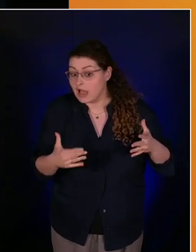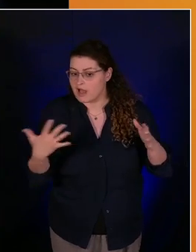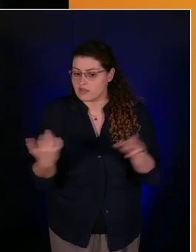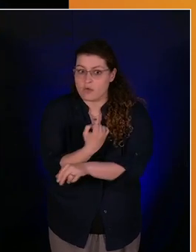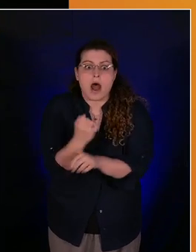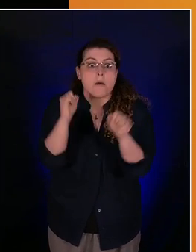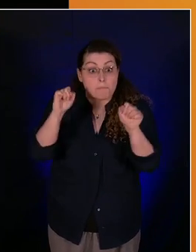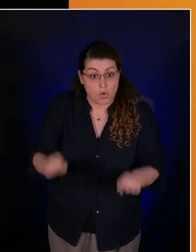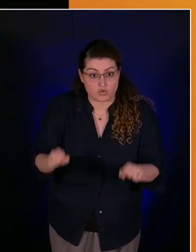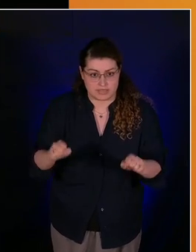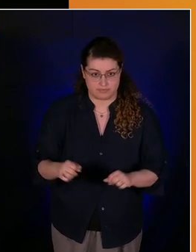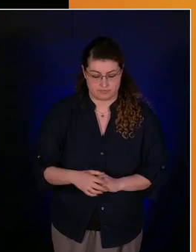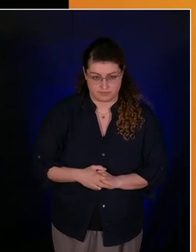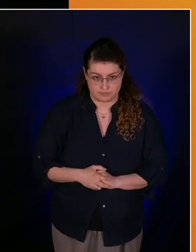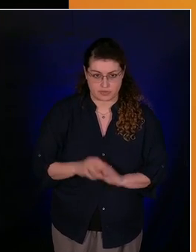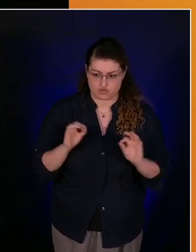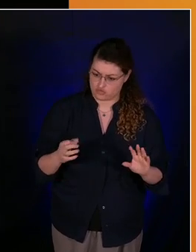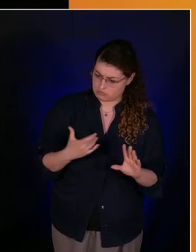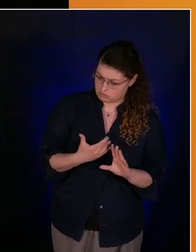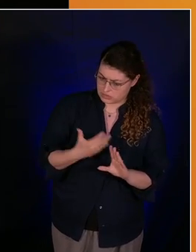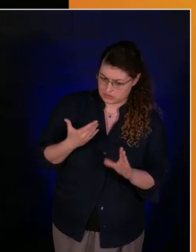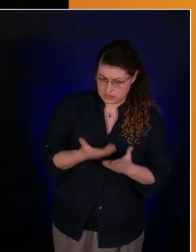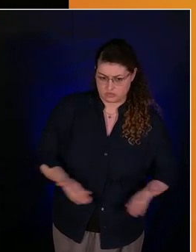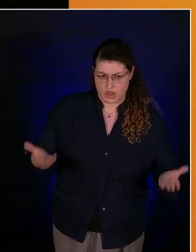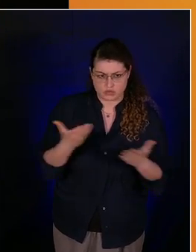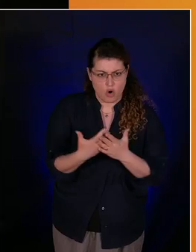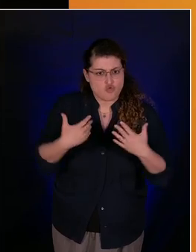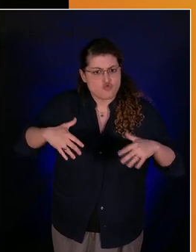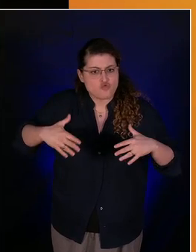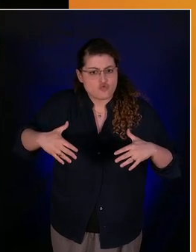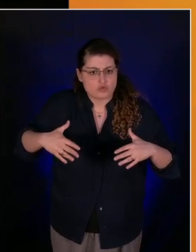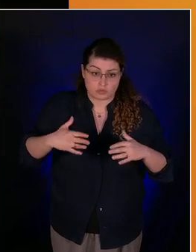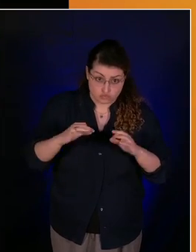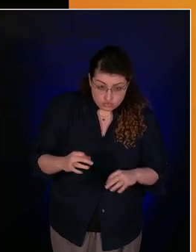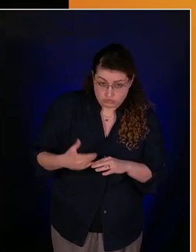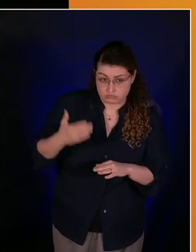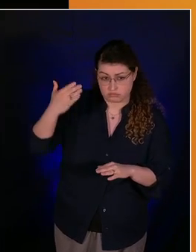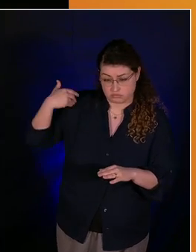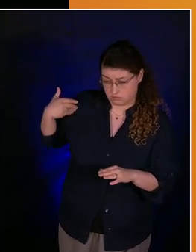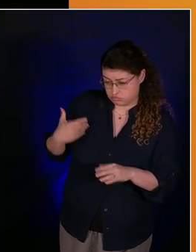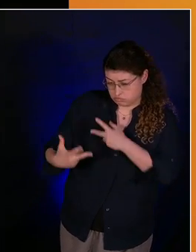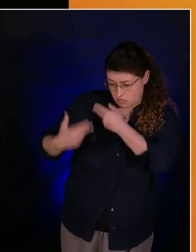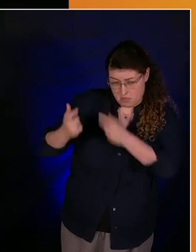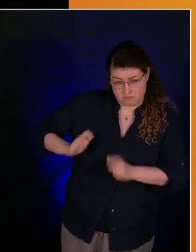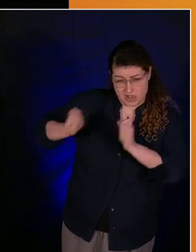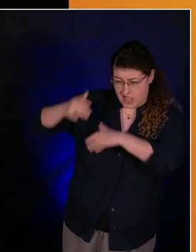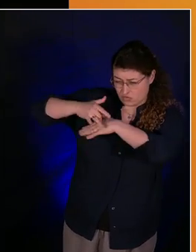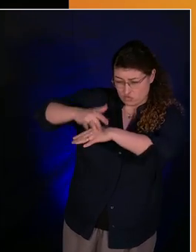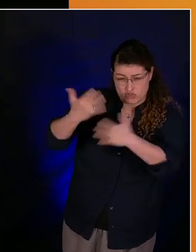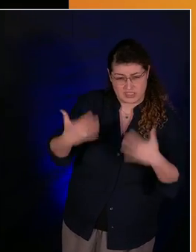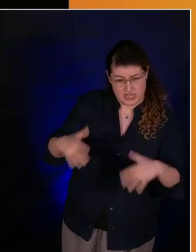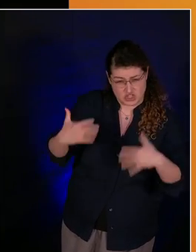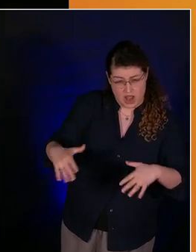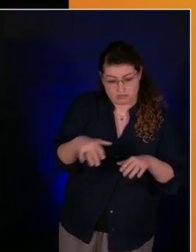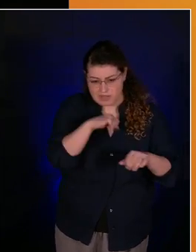possible dans ce contexte danse comme nous l'avons d'ailleurs vécu durant tout ce mandat nous avons débattu de